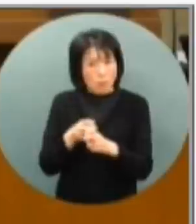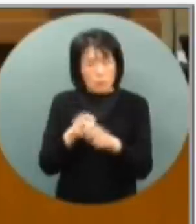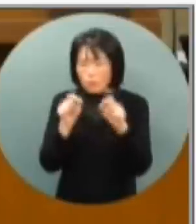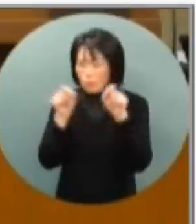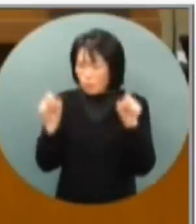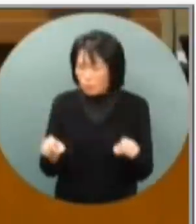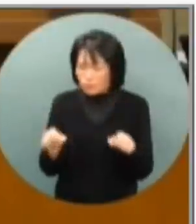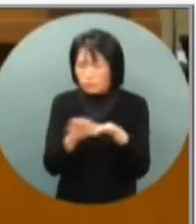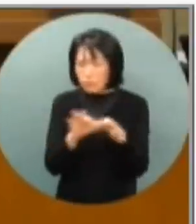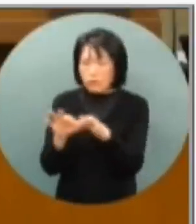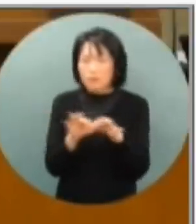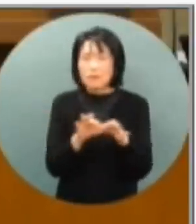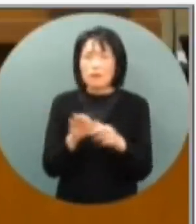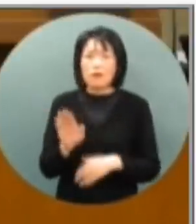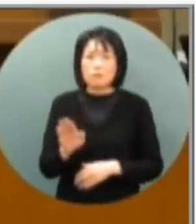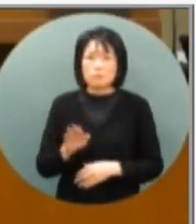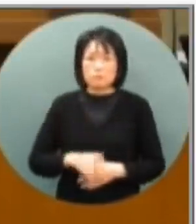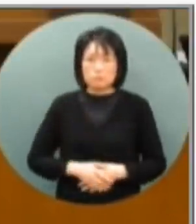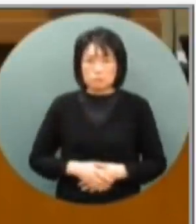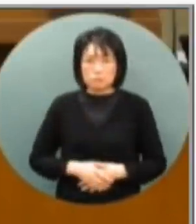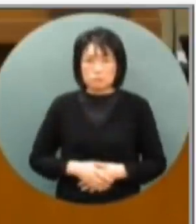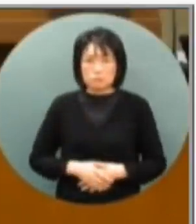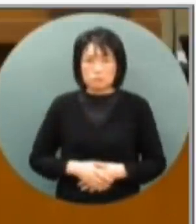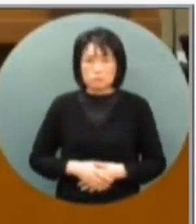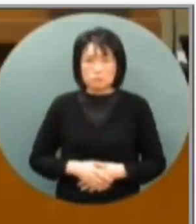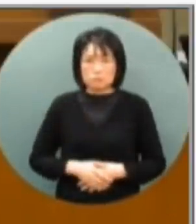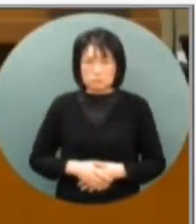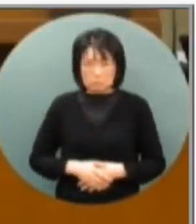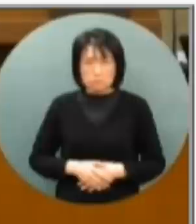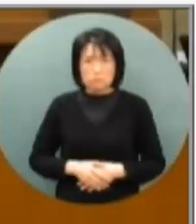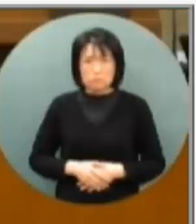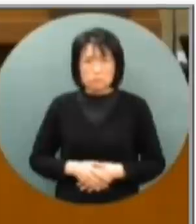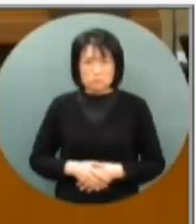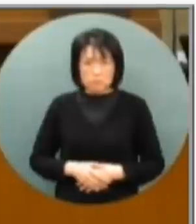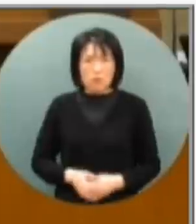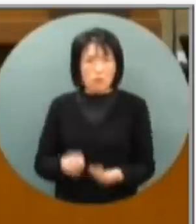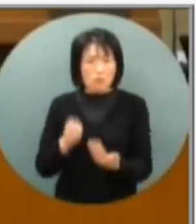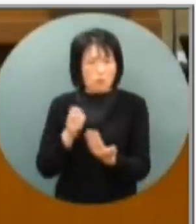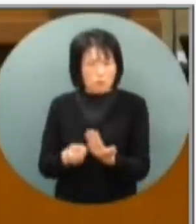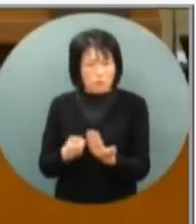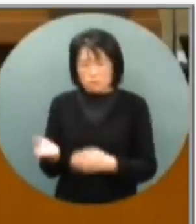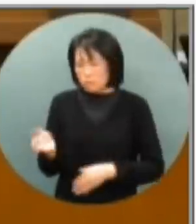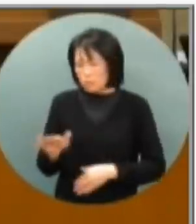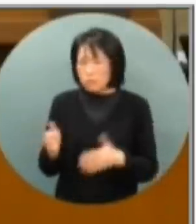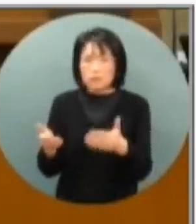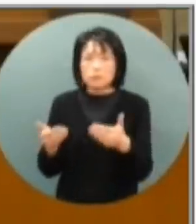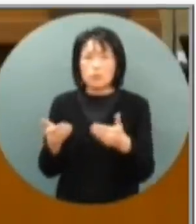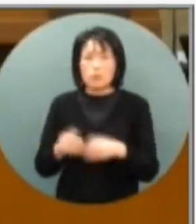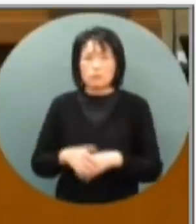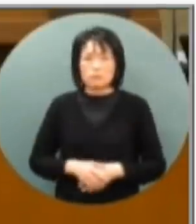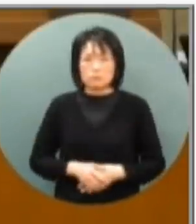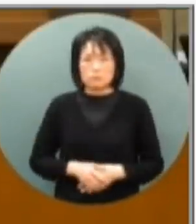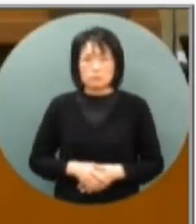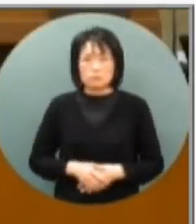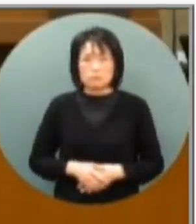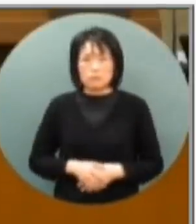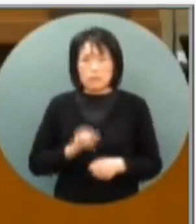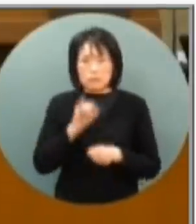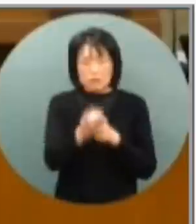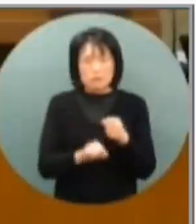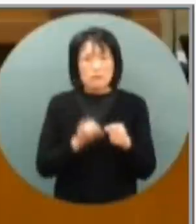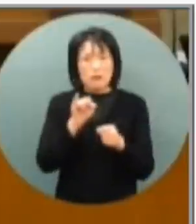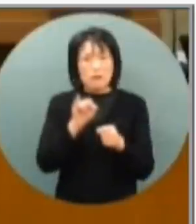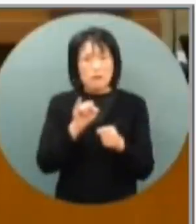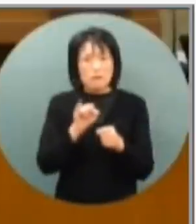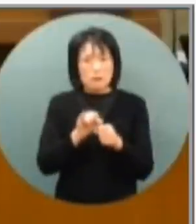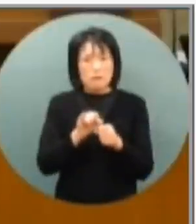ういうところでやはり法律上何らかの措置をするとか、ある程度そうした インターネットの ICT の、